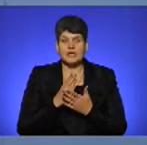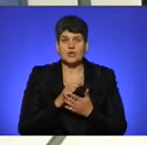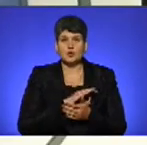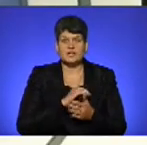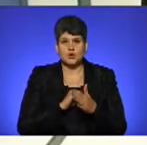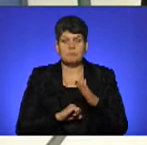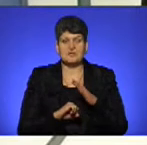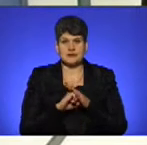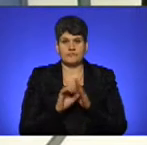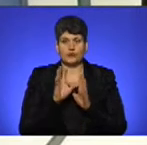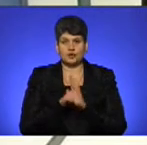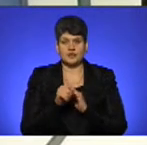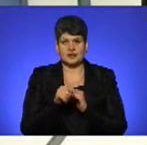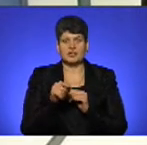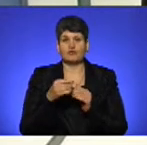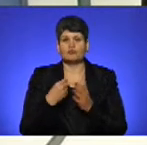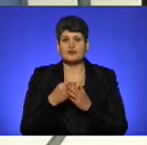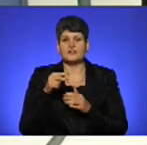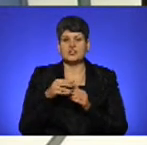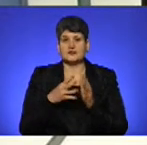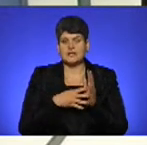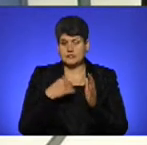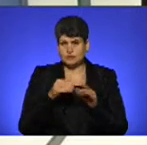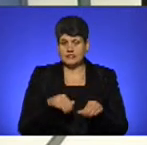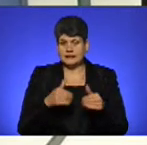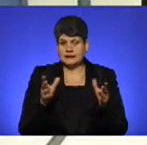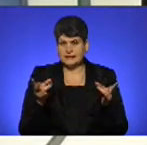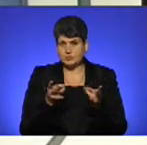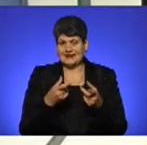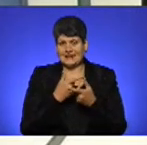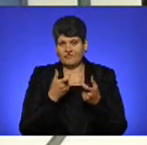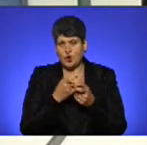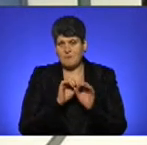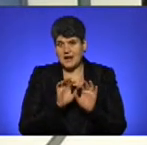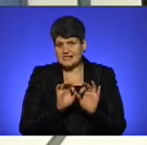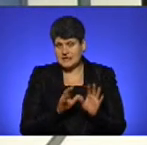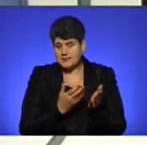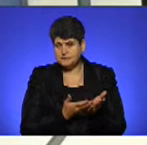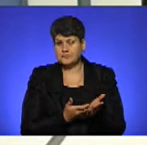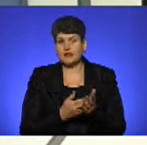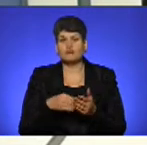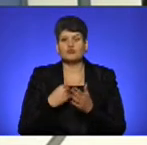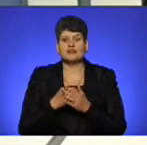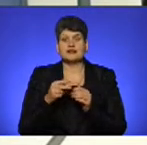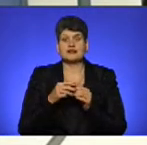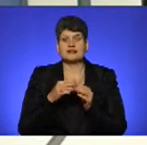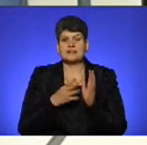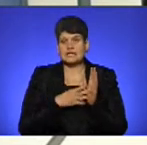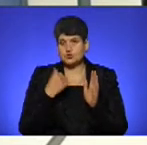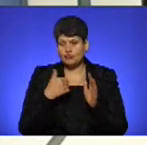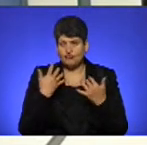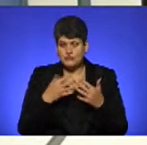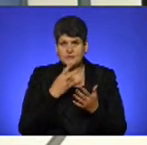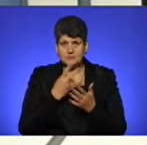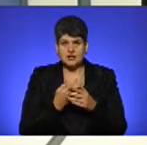для включення в їх бюджет 2019 року. Була надана вся необхідна інформація, і в бюджеті 2019 року вже передбачені